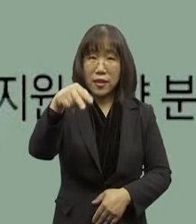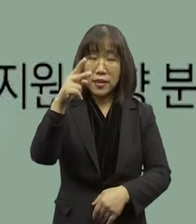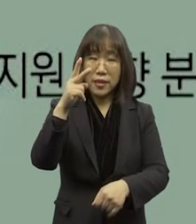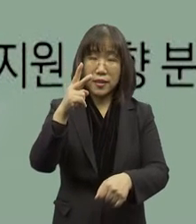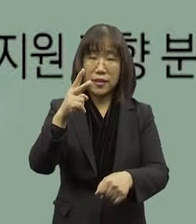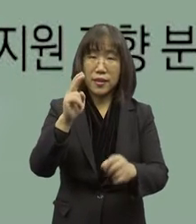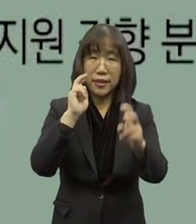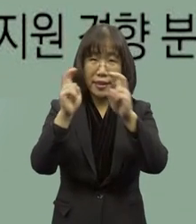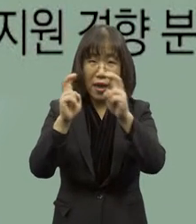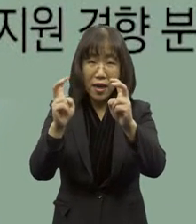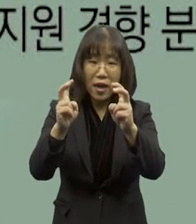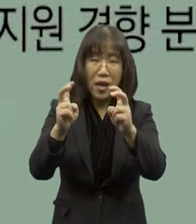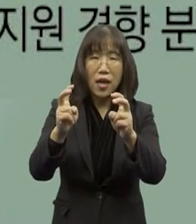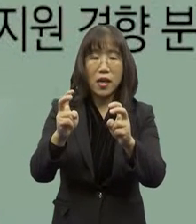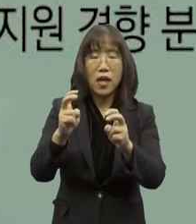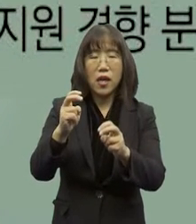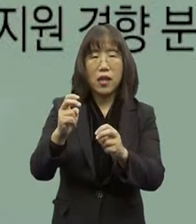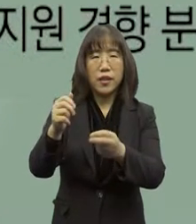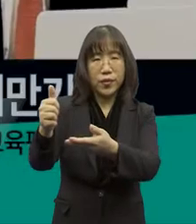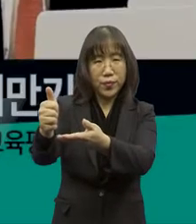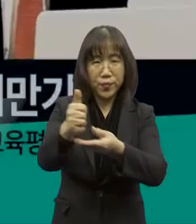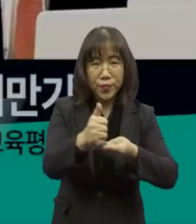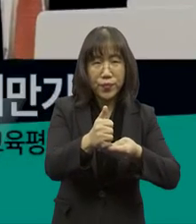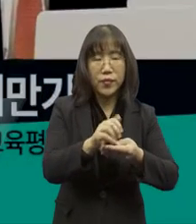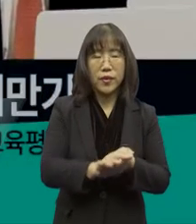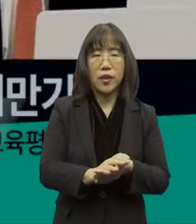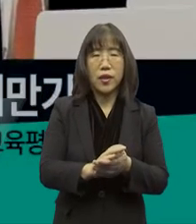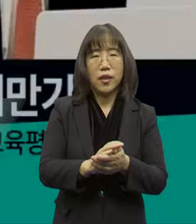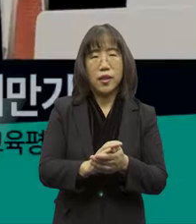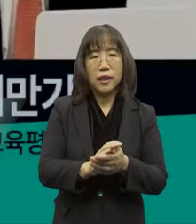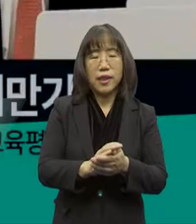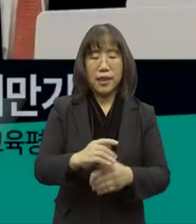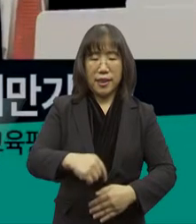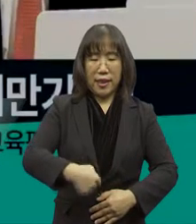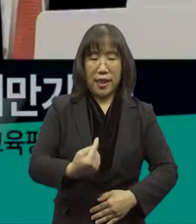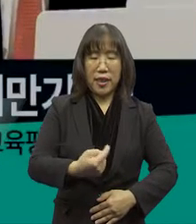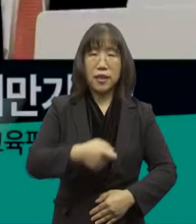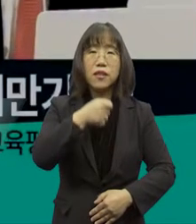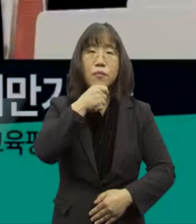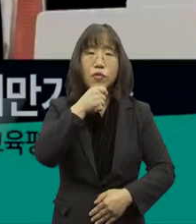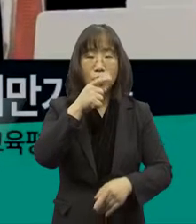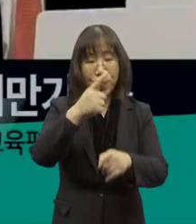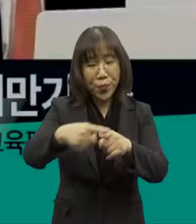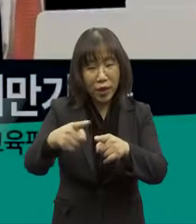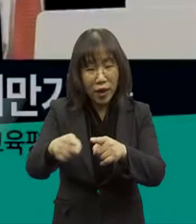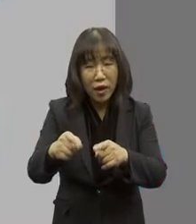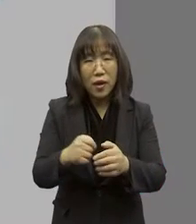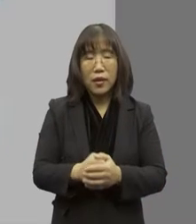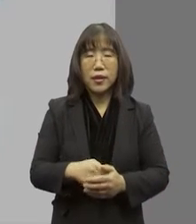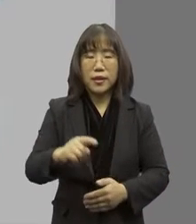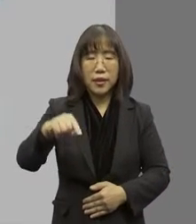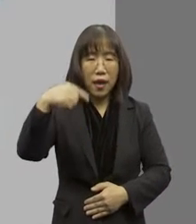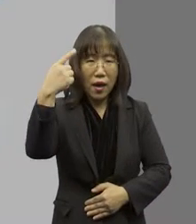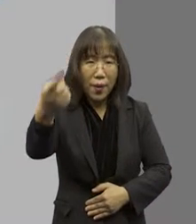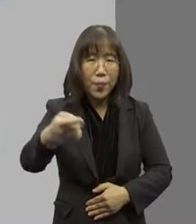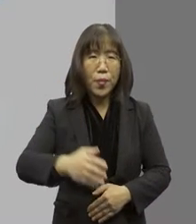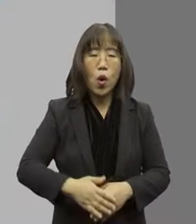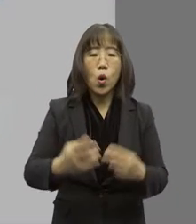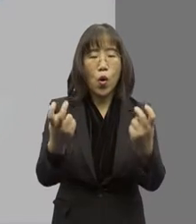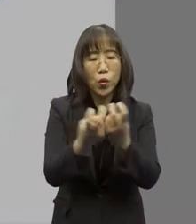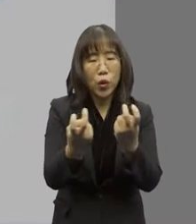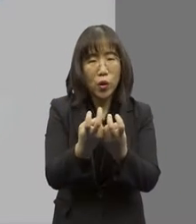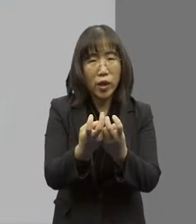입시 전략소장이 강사로 나와 가채점 성적 분석을 통해 2021학년도 정시 특징과 지원